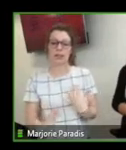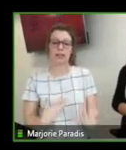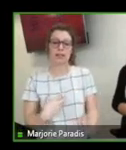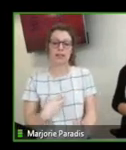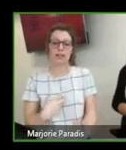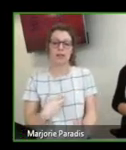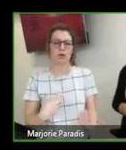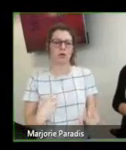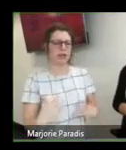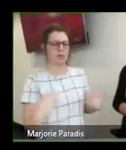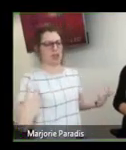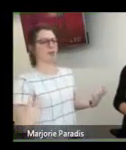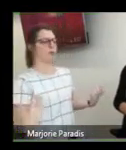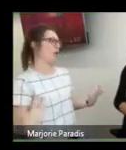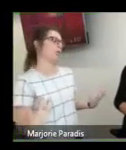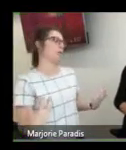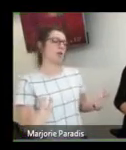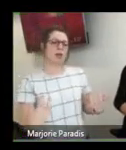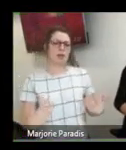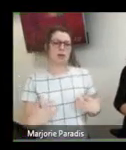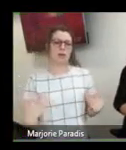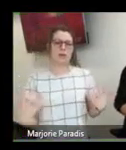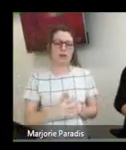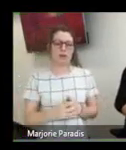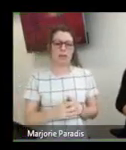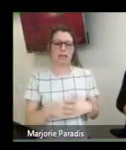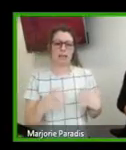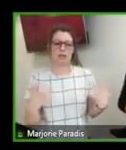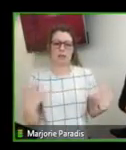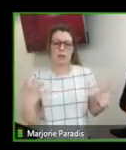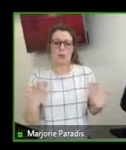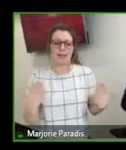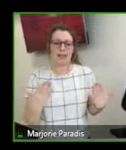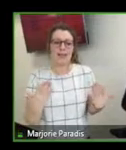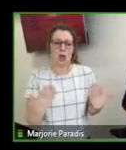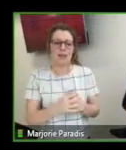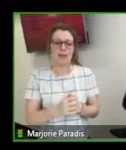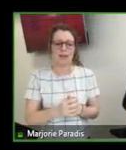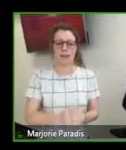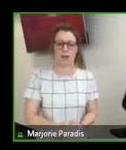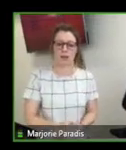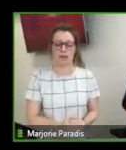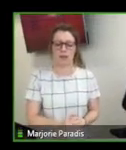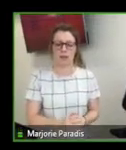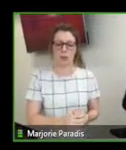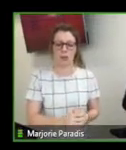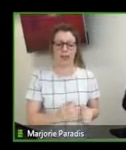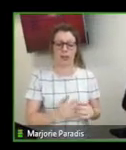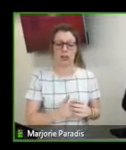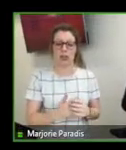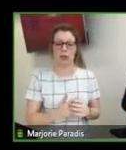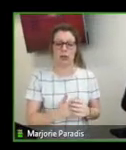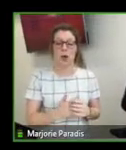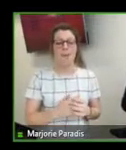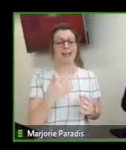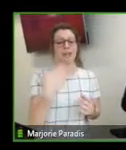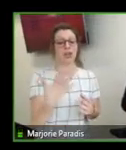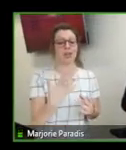intelligence artificielle et contenu nouvelle, parce que des fois, on s'était souvent posé la question, c'est quel est le lien qui peut rattacher les